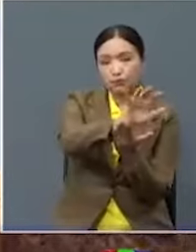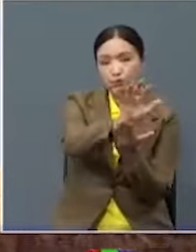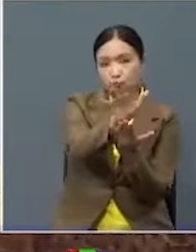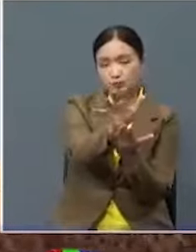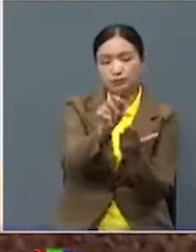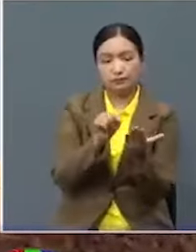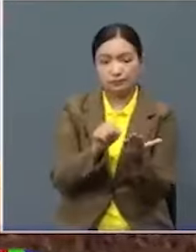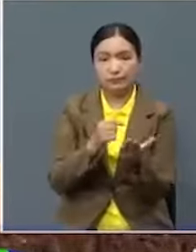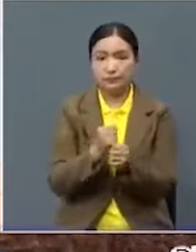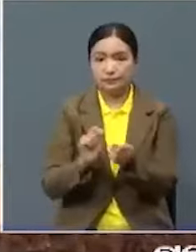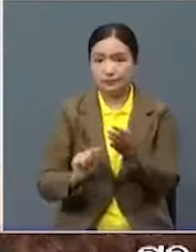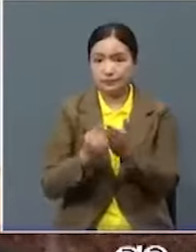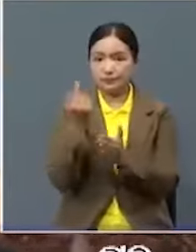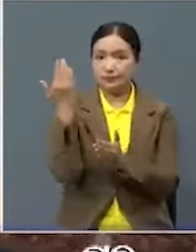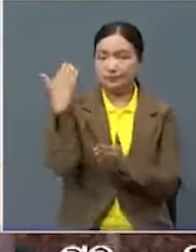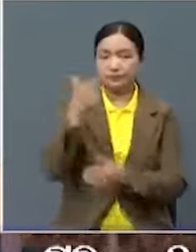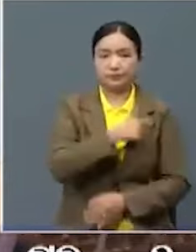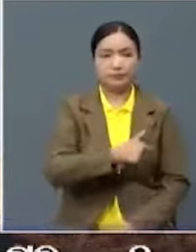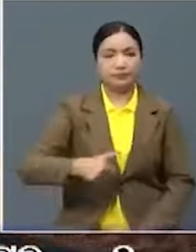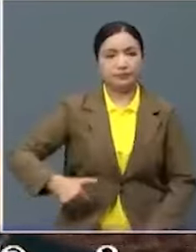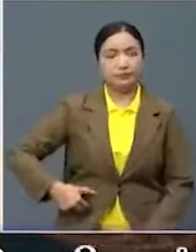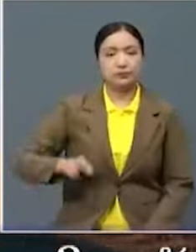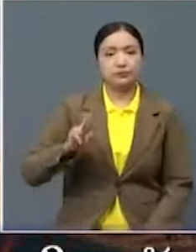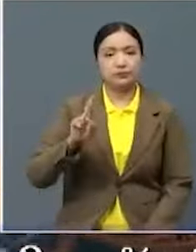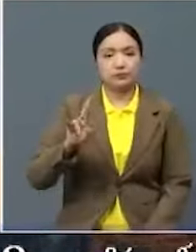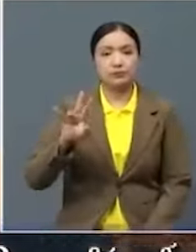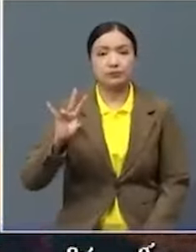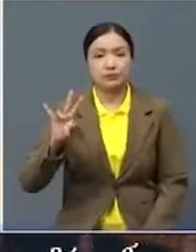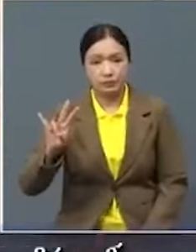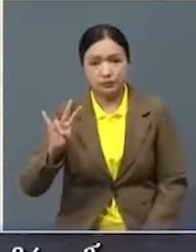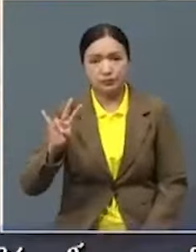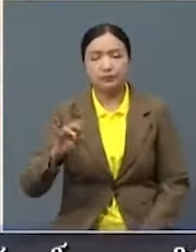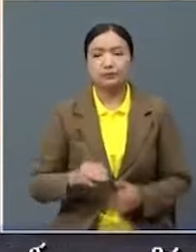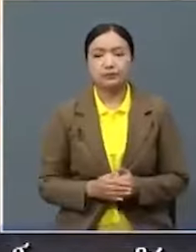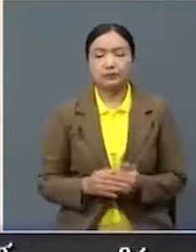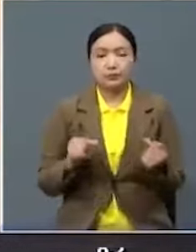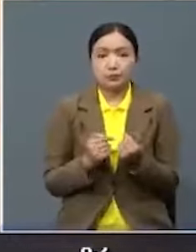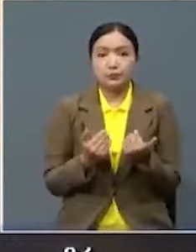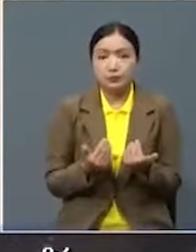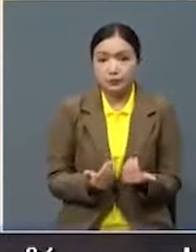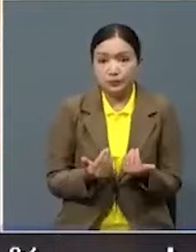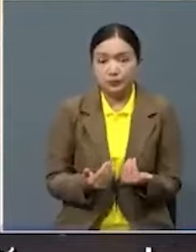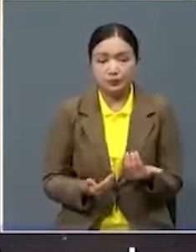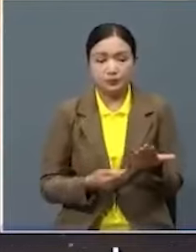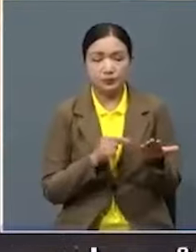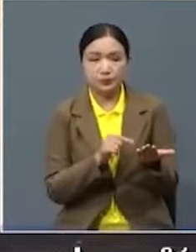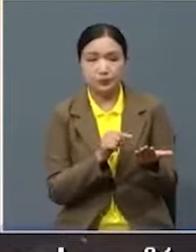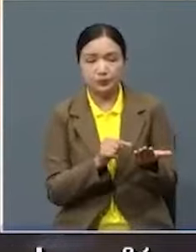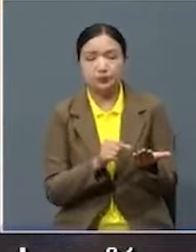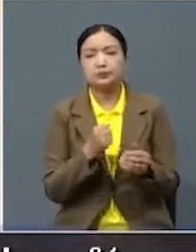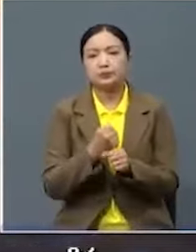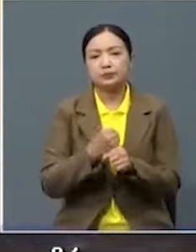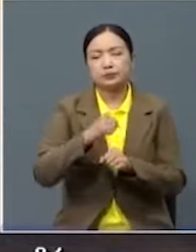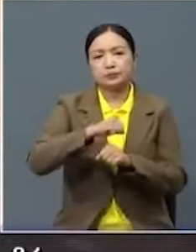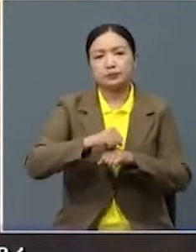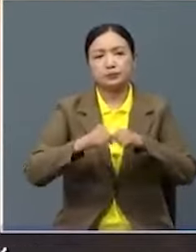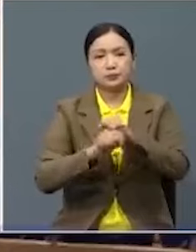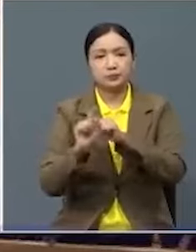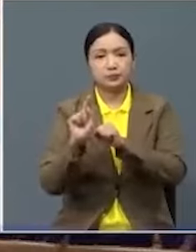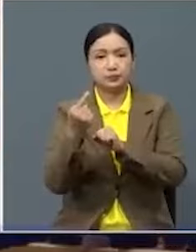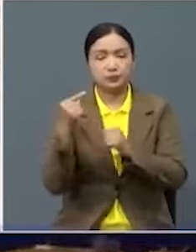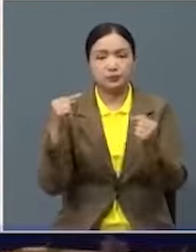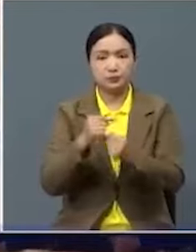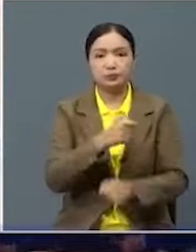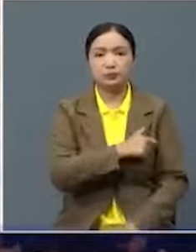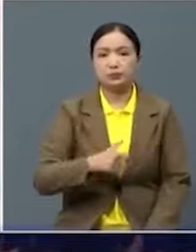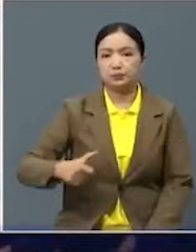ในรัชสมัยพระบาทสมเด็จพระนั่งเกล้าเจ้าอยู่หัวส่วนลำปัจจุบันนั้นเป็นเรือที่มีการสร้างใหม่ในรัชสมัย